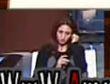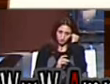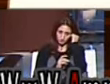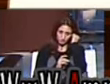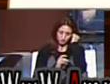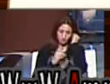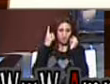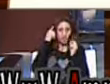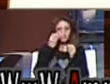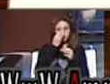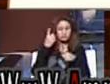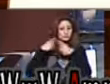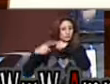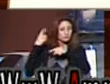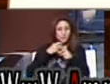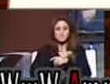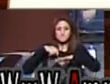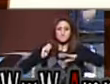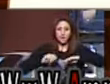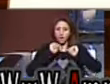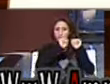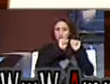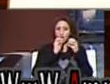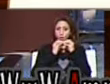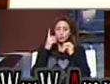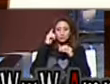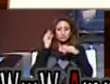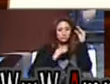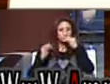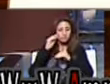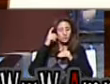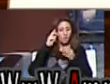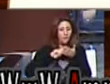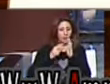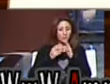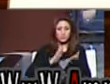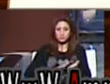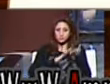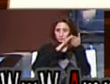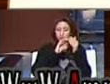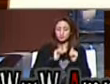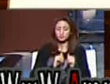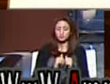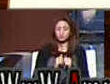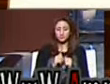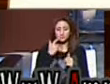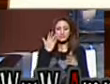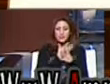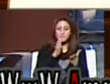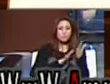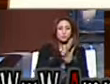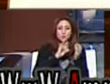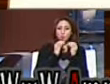والاعراف القضائيه المستقره في مصر. اي نوع من الاجبار او